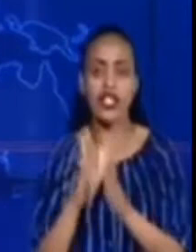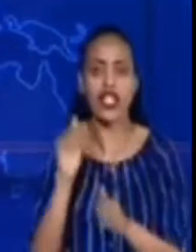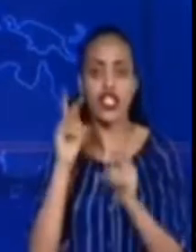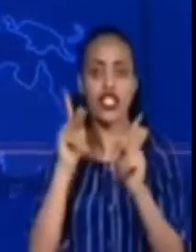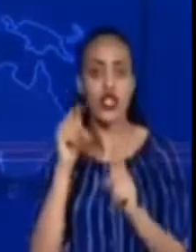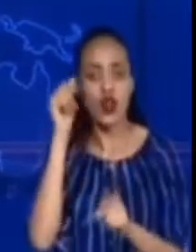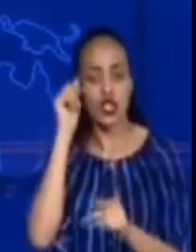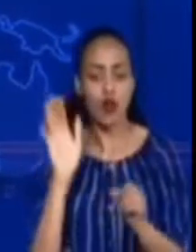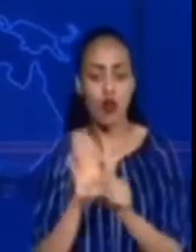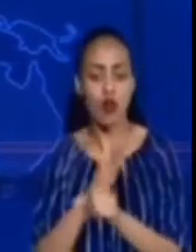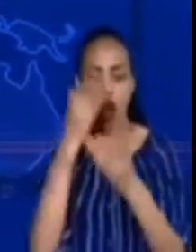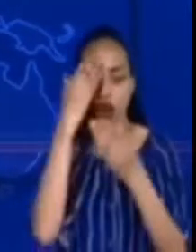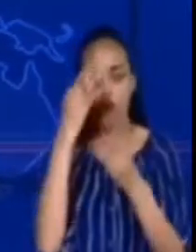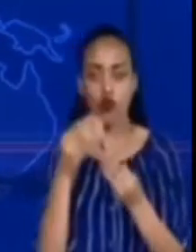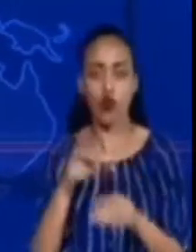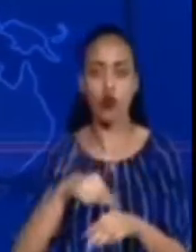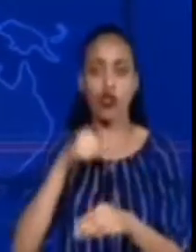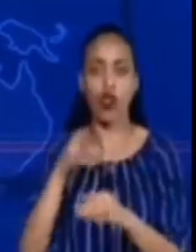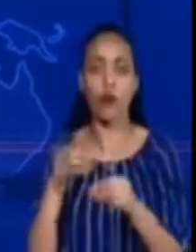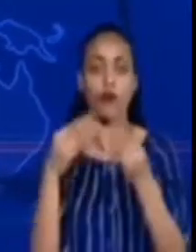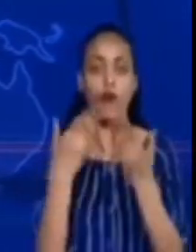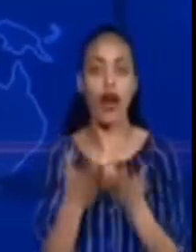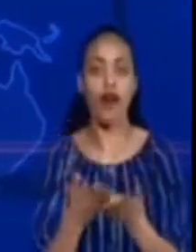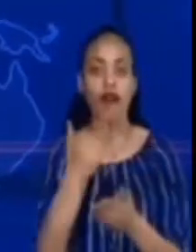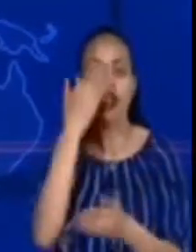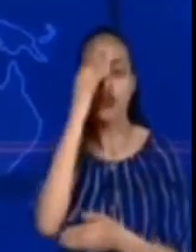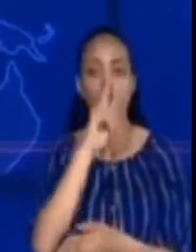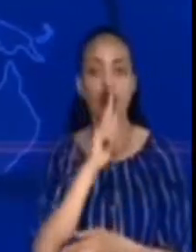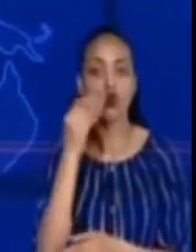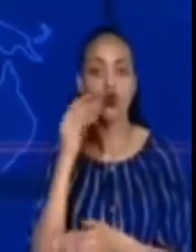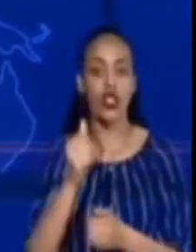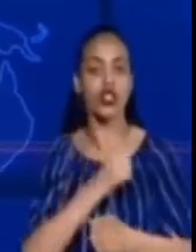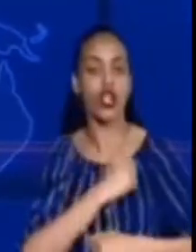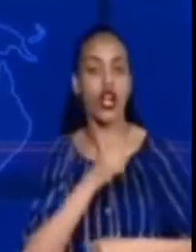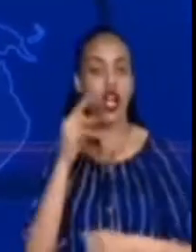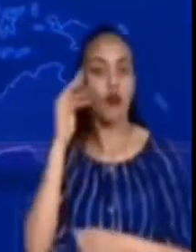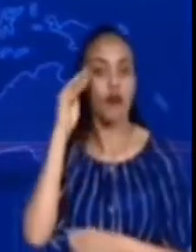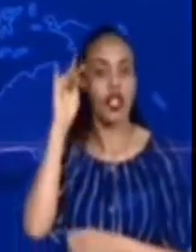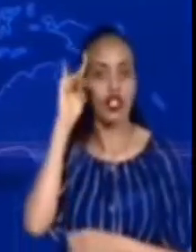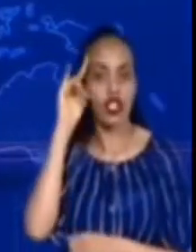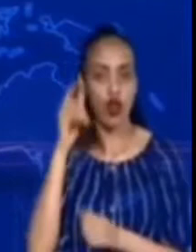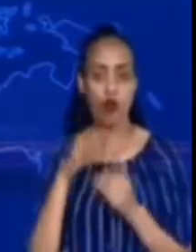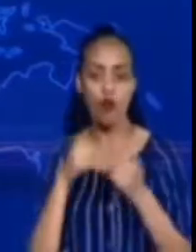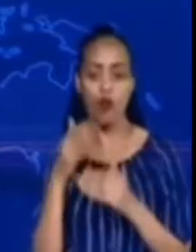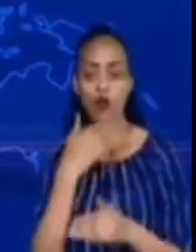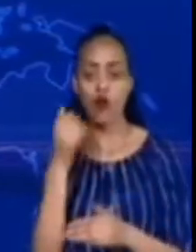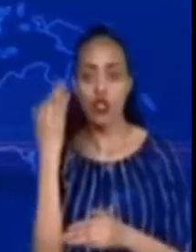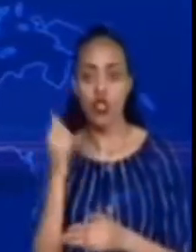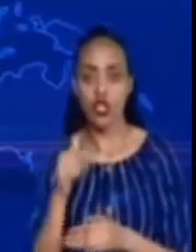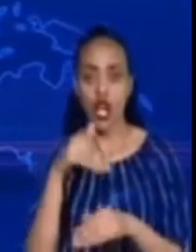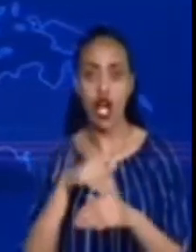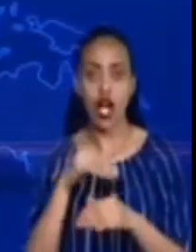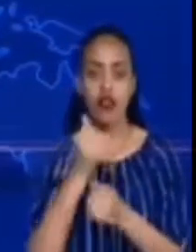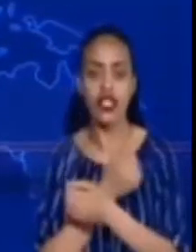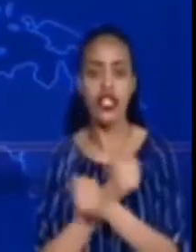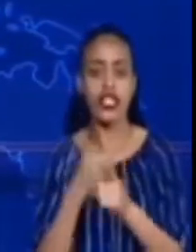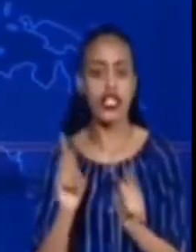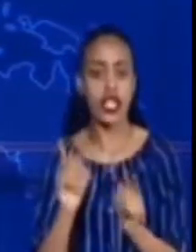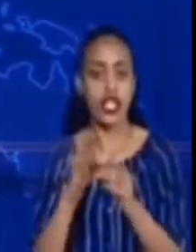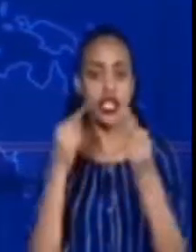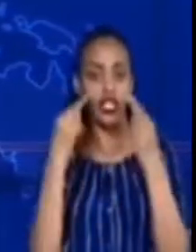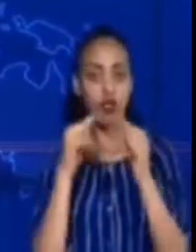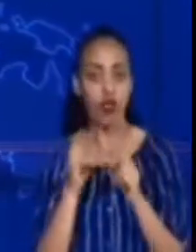አታወራም መጀመሪያ የበላሁን የሰው ብርዳ ክፈል የበላሁን ያጭበረበርከውን በቲያንስስም የበላሁን ተዘጋ